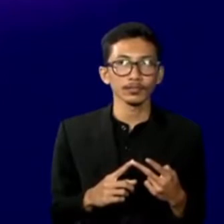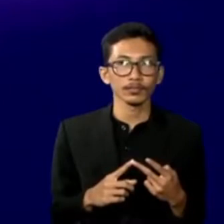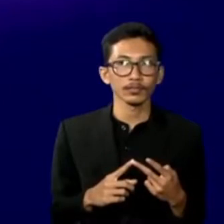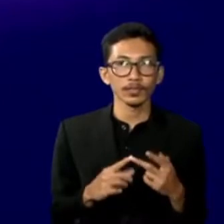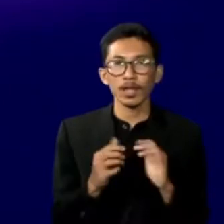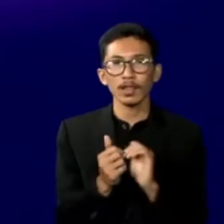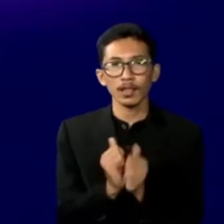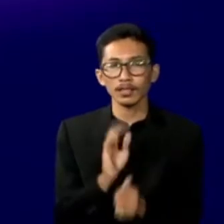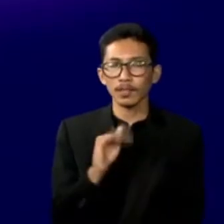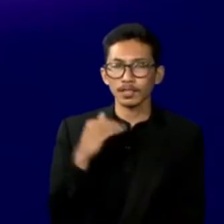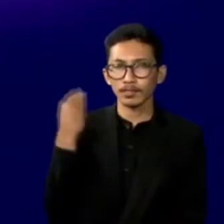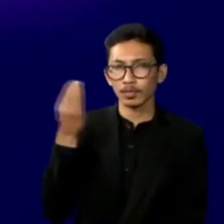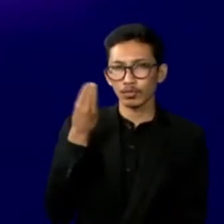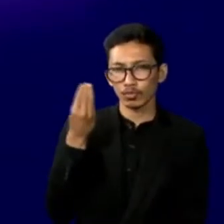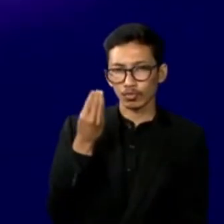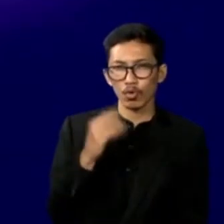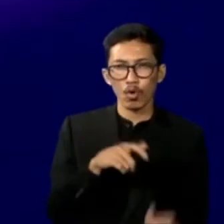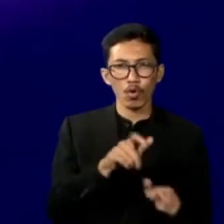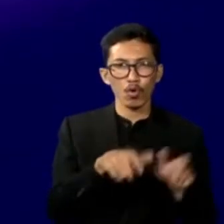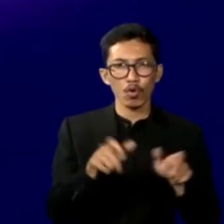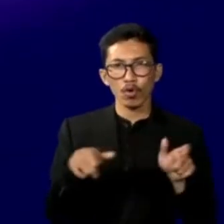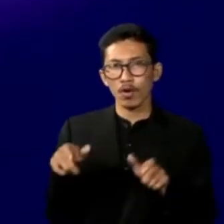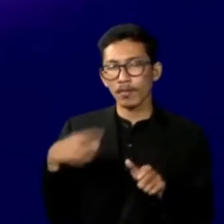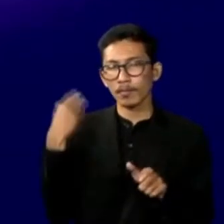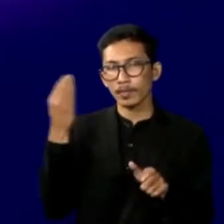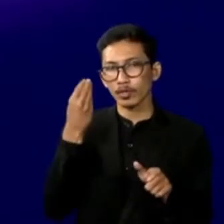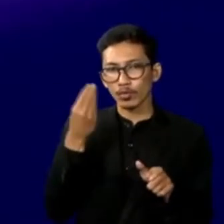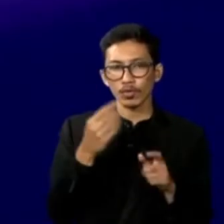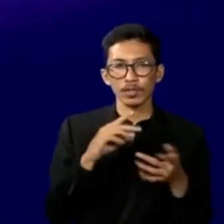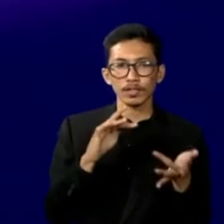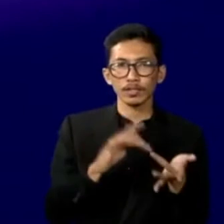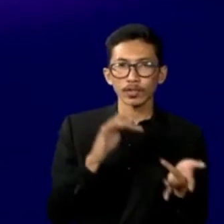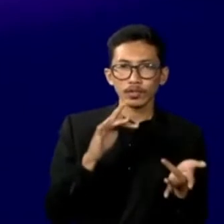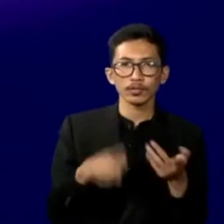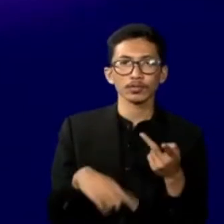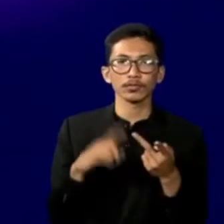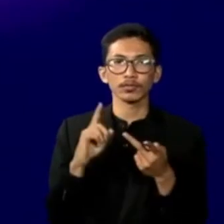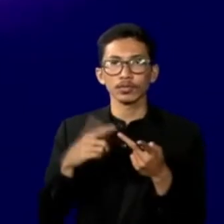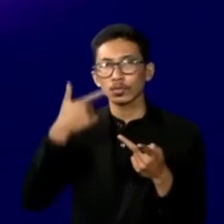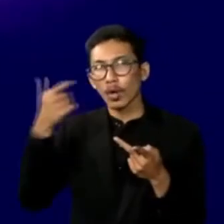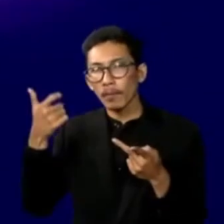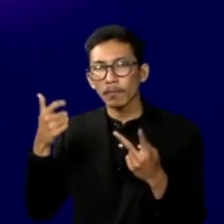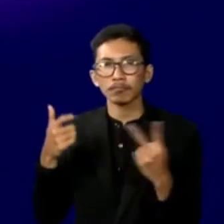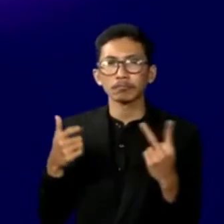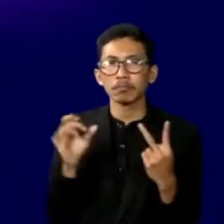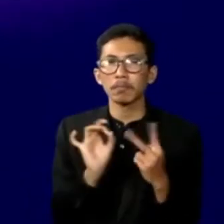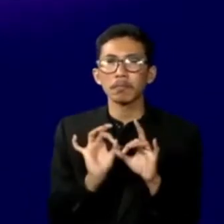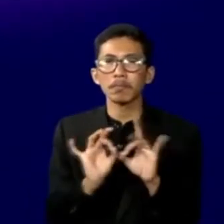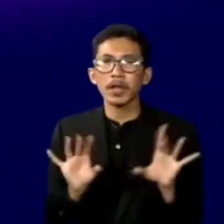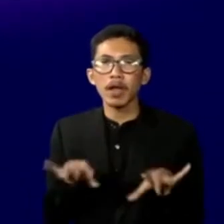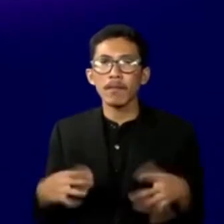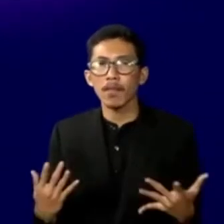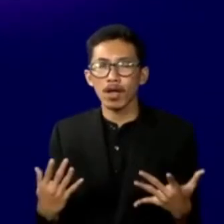suka membingungkan Ya banyak kalau saya dapat orang tuh bingung ini Bedanya apa sih tapi tes dengan soal betul kemudian Merapi tes juga